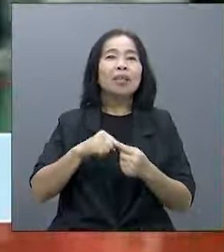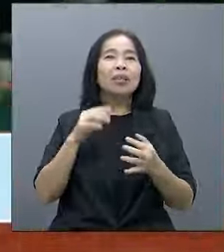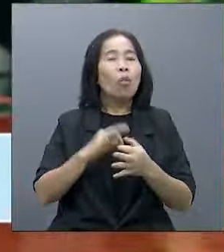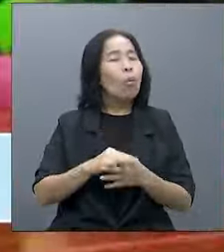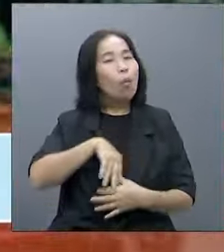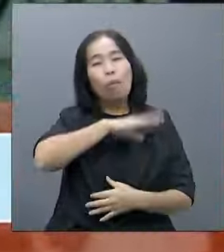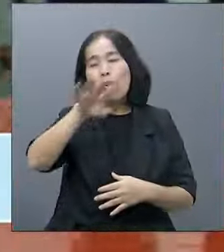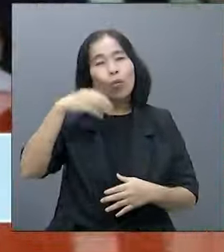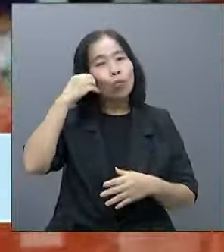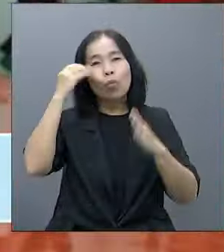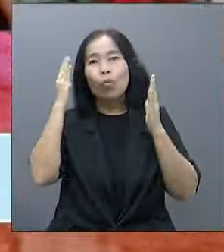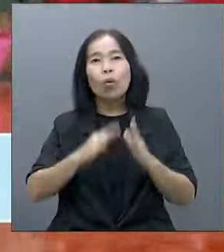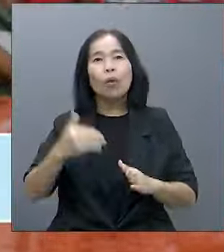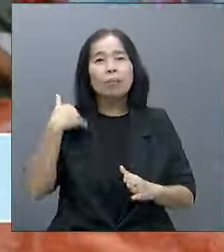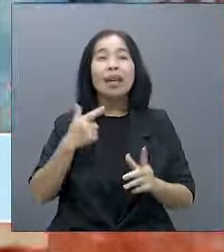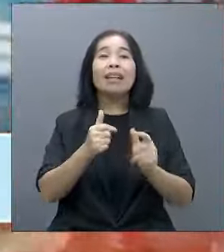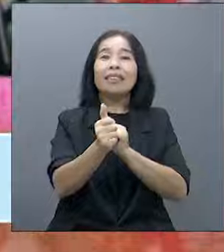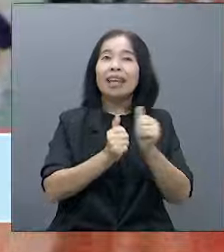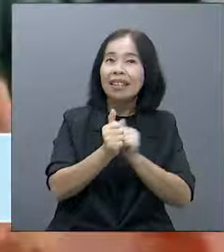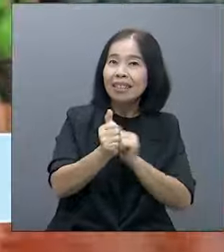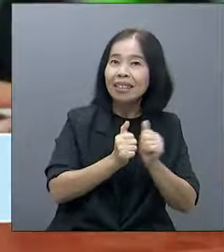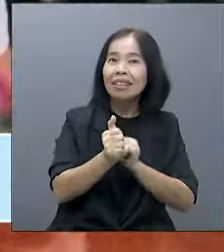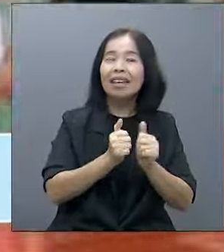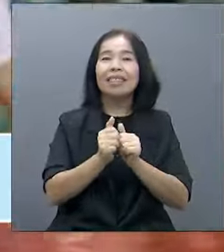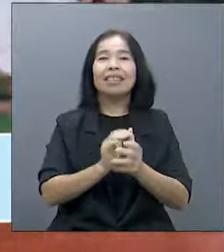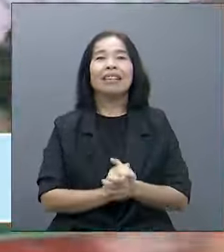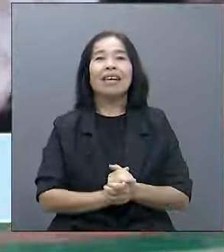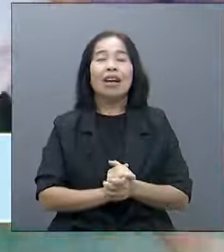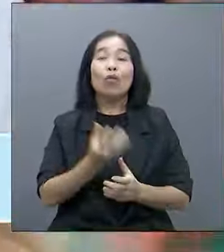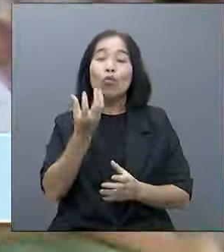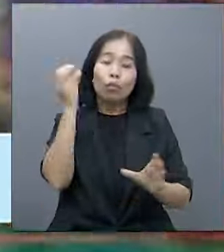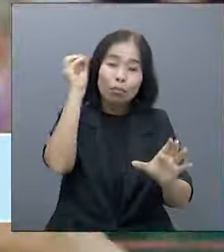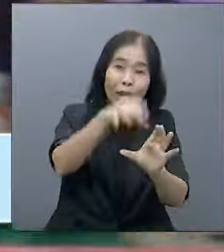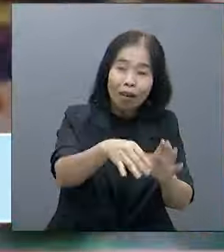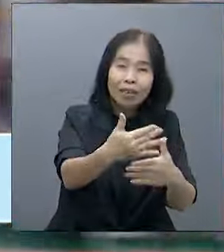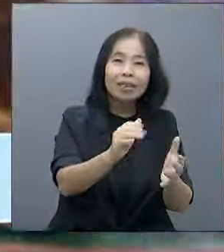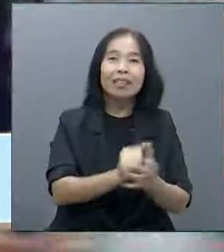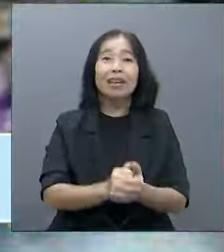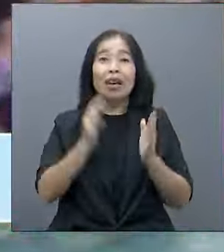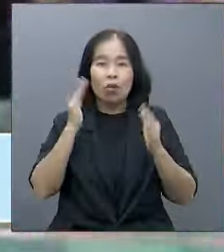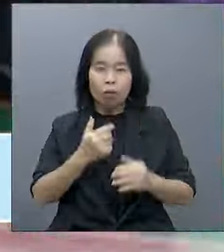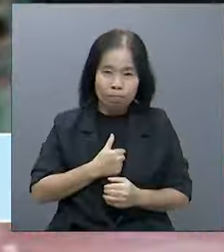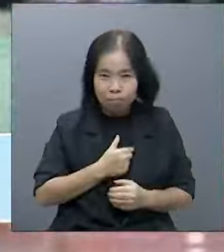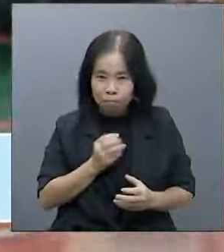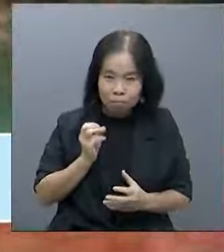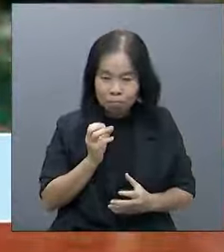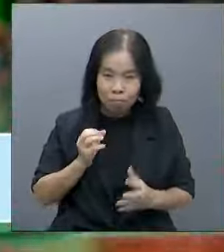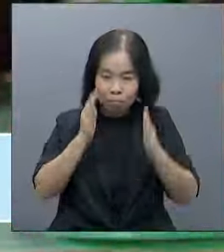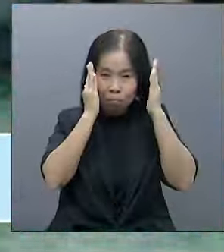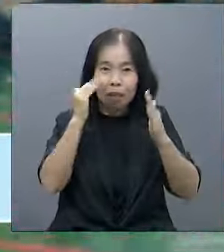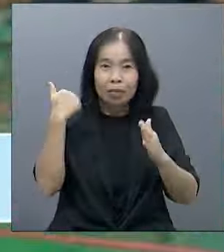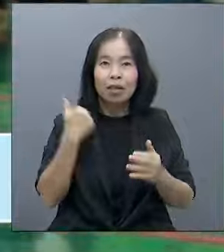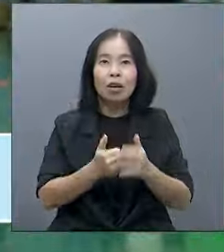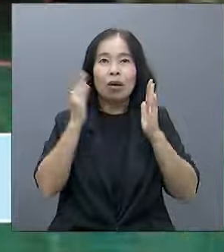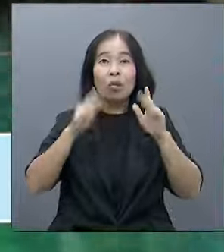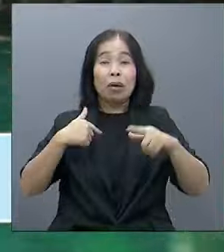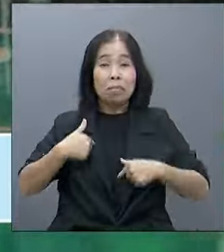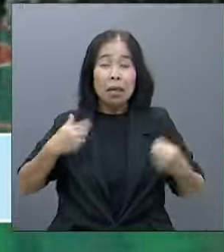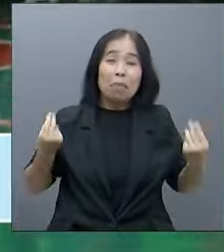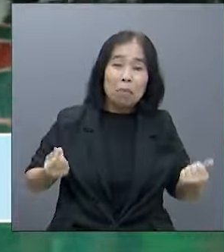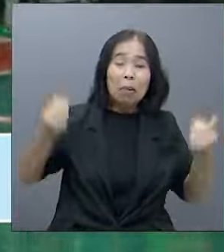ไม่ว่าจะเป็นการวิ่งแข่งขันหรือว่าวิ่งเก็บลูกบอลใส่ตะกร้านักกีฬาทุกคนต่างใช้พลังกายของตัวเองเต็มที่ครับบางคนถึงแม้ว่าจะเป็นเชียร์ลีดเด